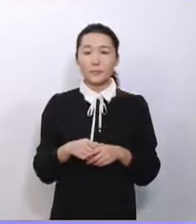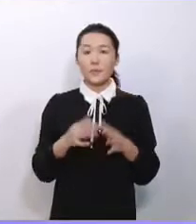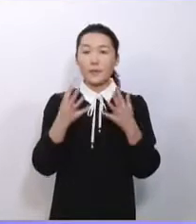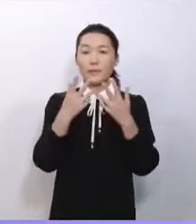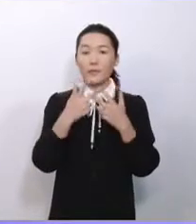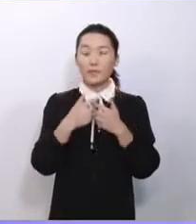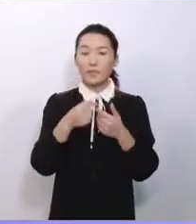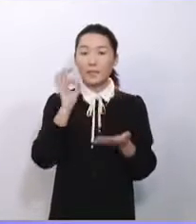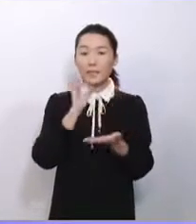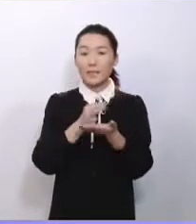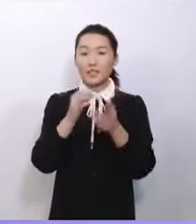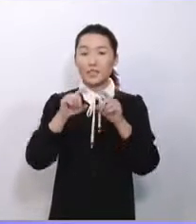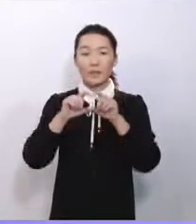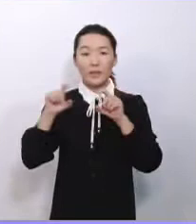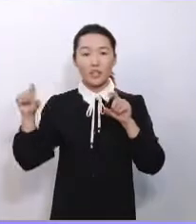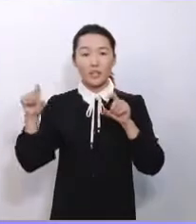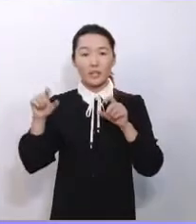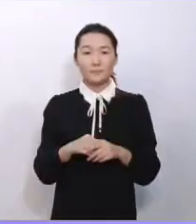Вычислите значение выражений.